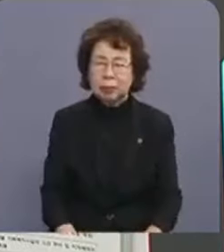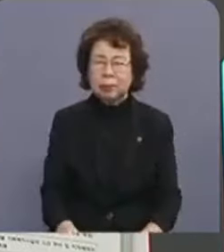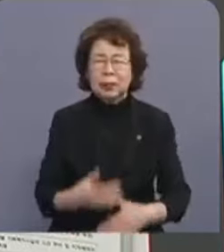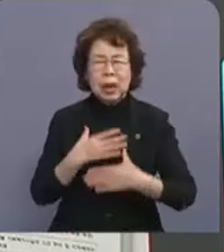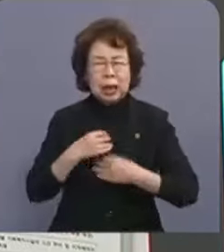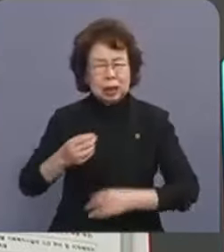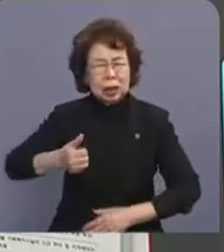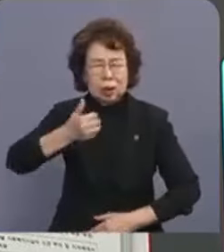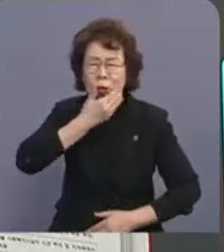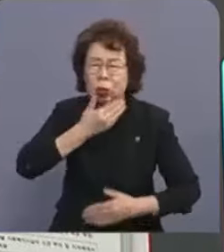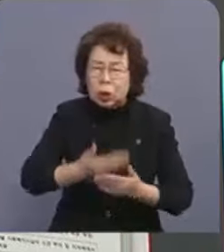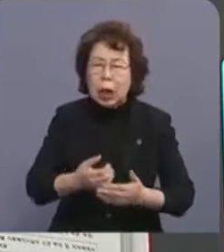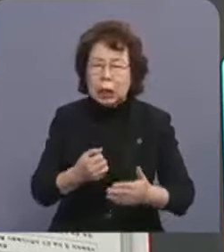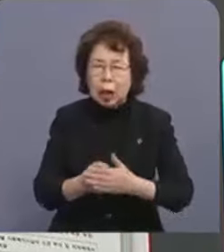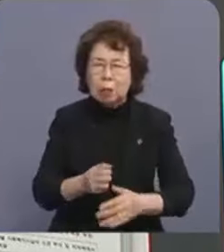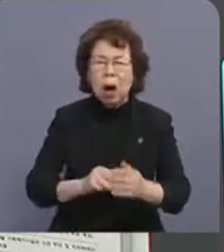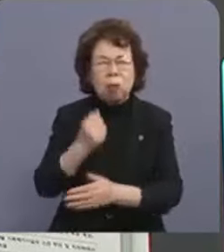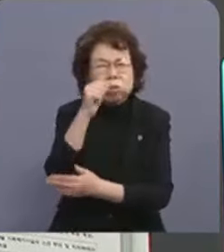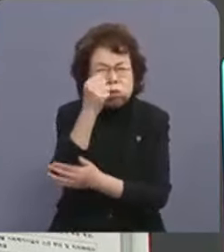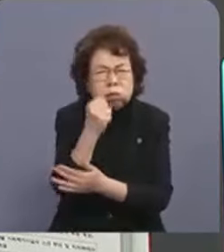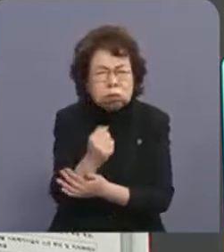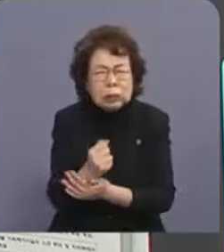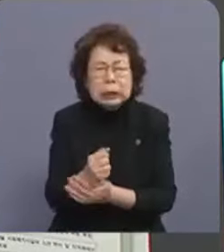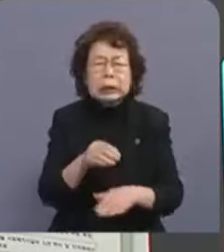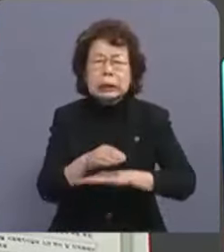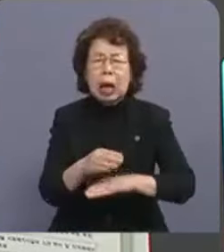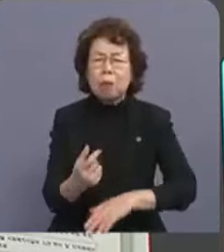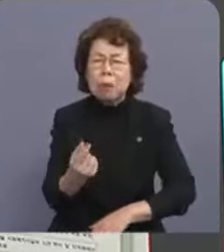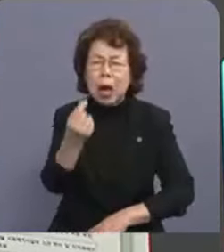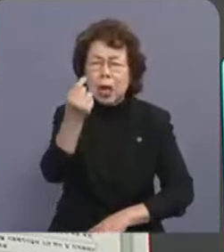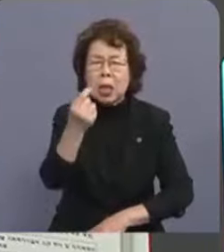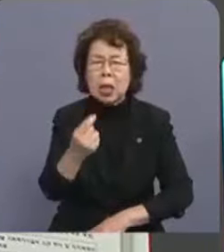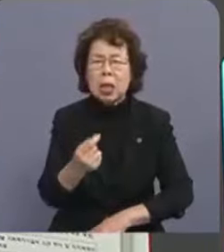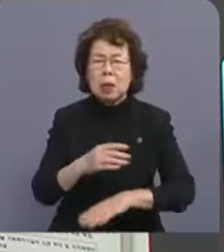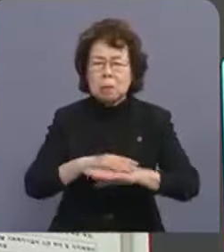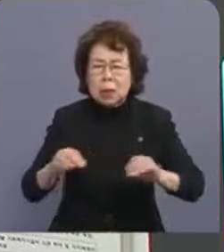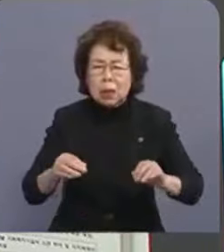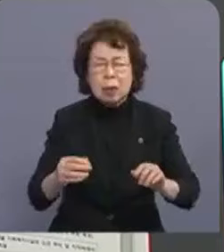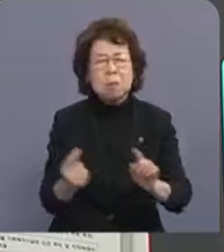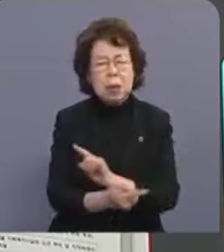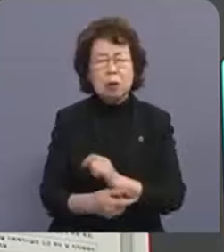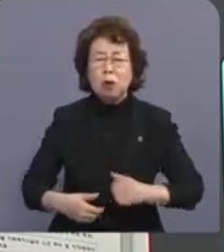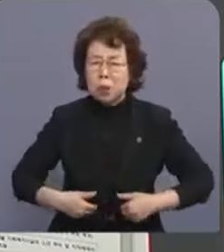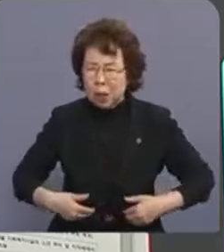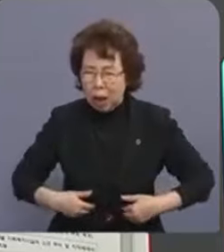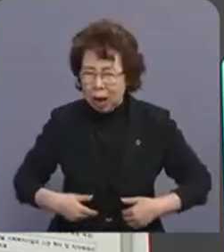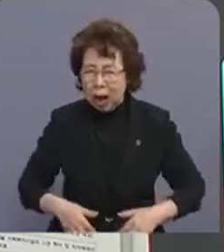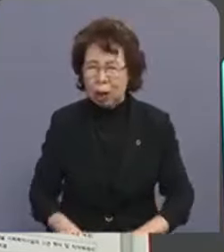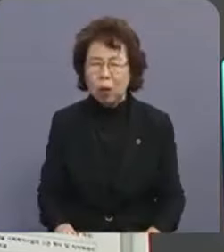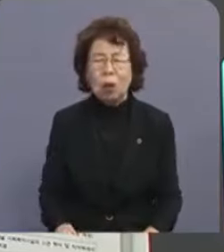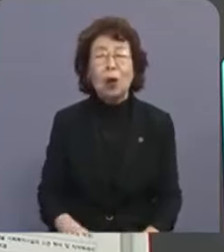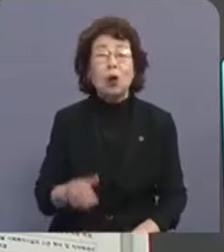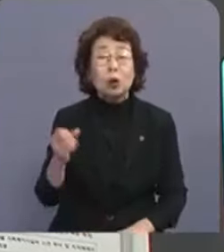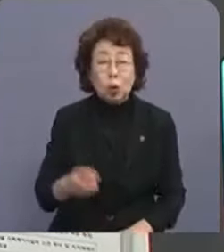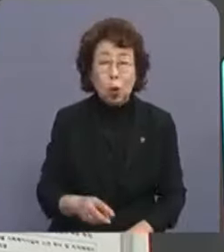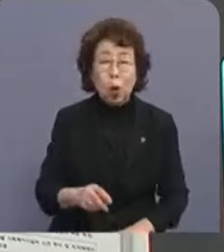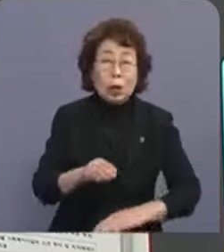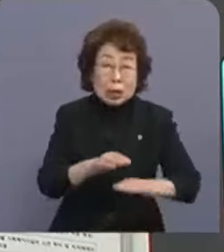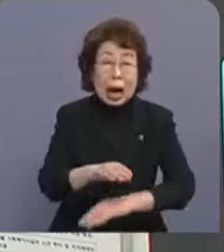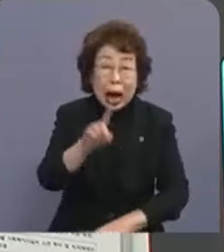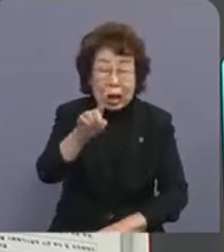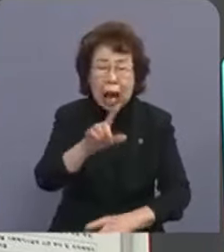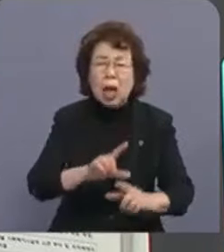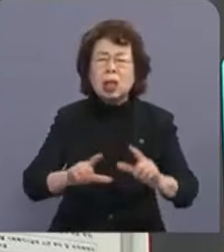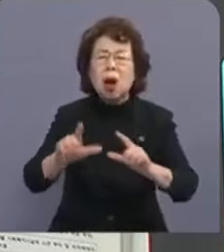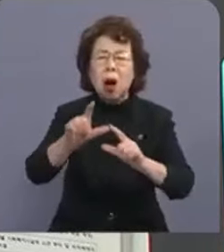보니까 조금 노후 차에 대해서 빠른 변경이 좀 필요 좀 시급한 것 같고요.